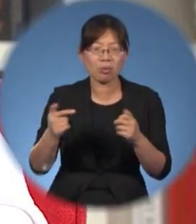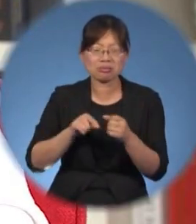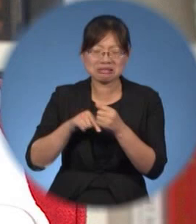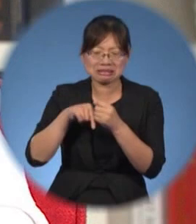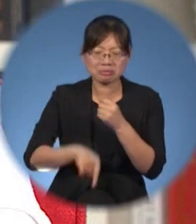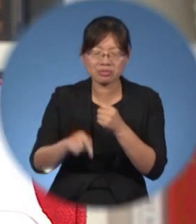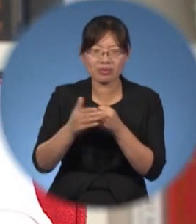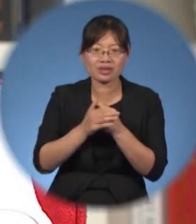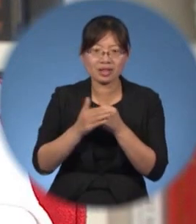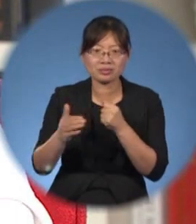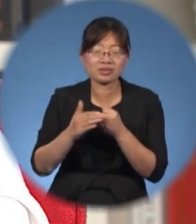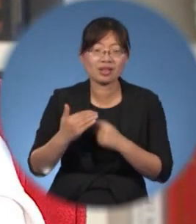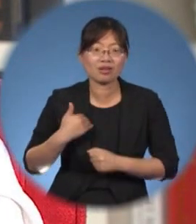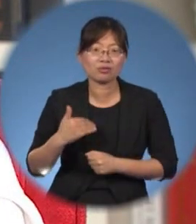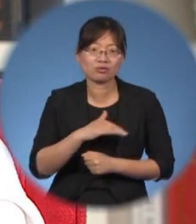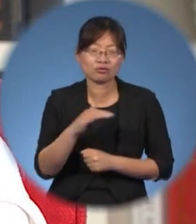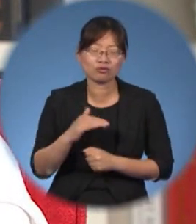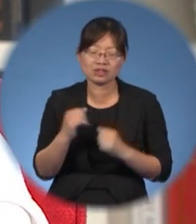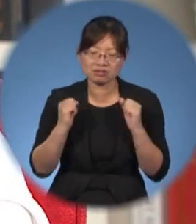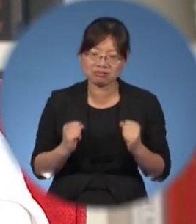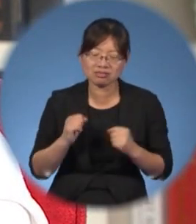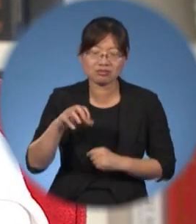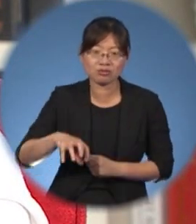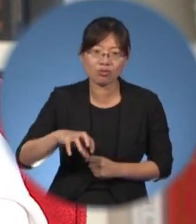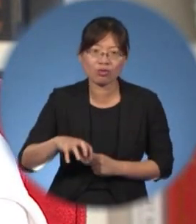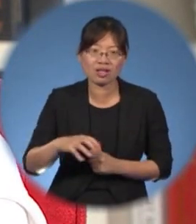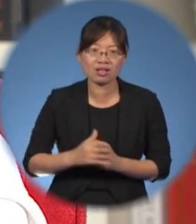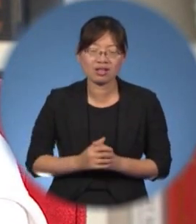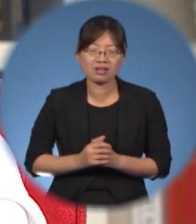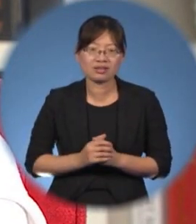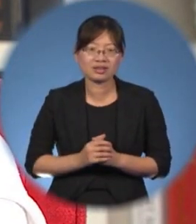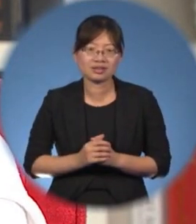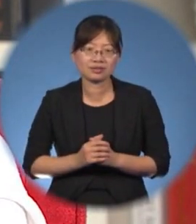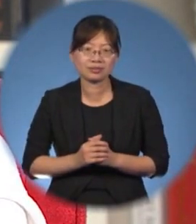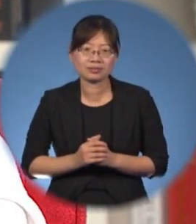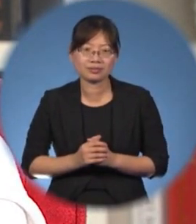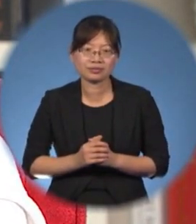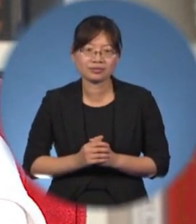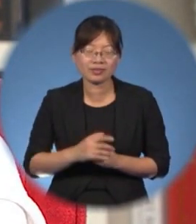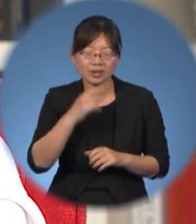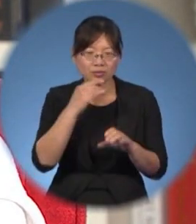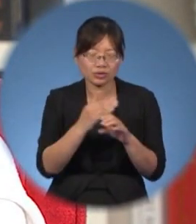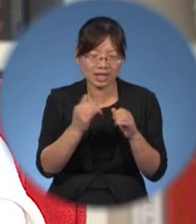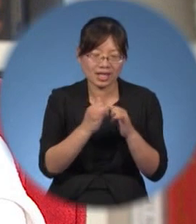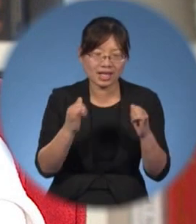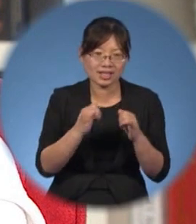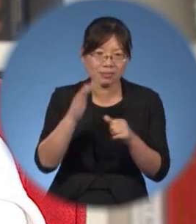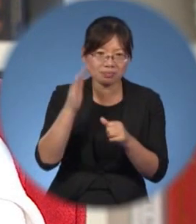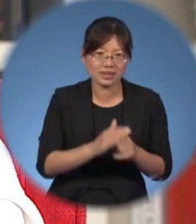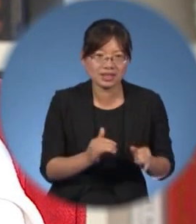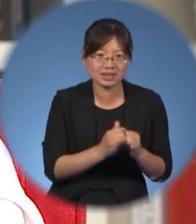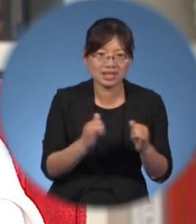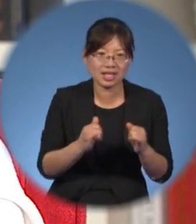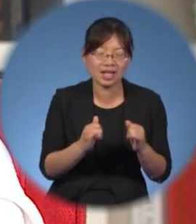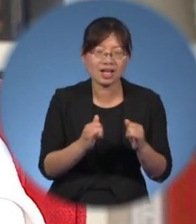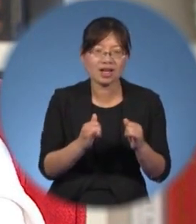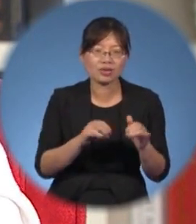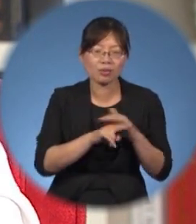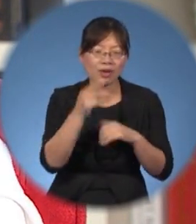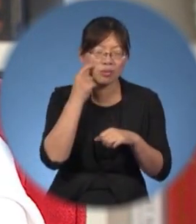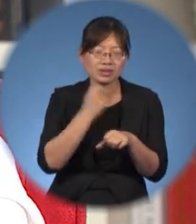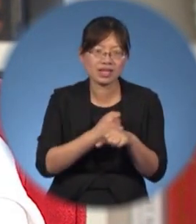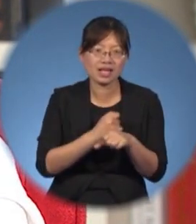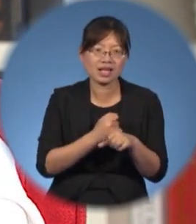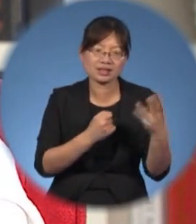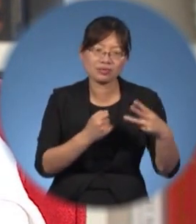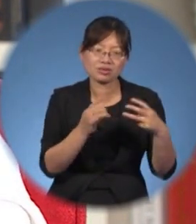깊어요. 그게 우리 그 있는 데인데, 거기 그 인민군들 패잔병, 미리 퇴각 못한 패잔병들이 한